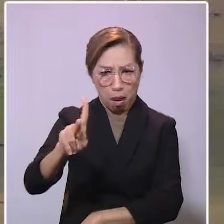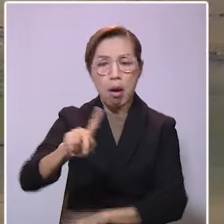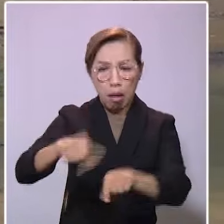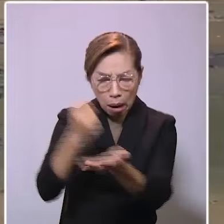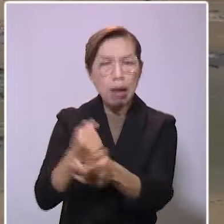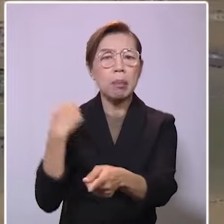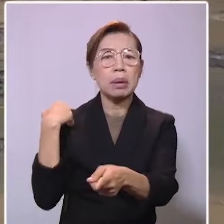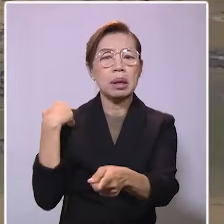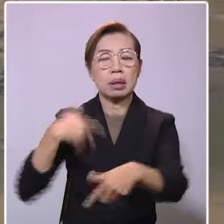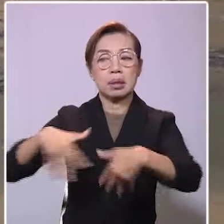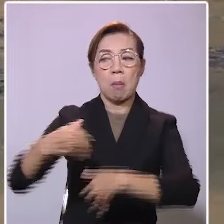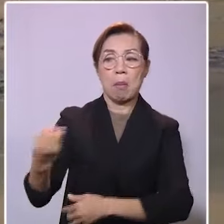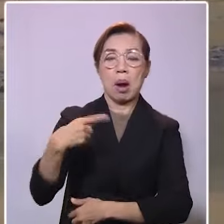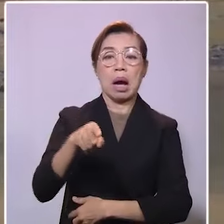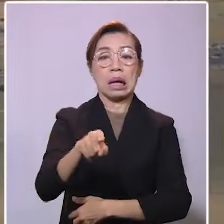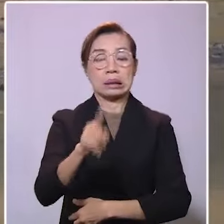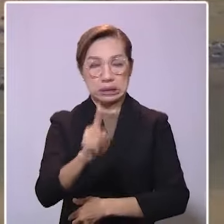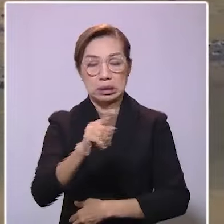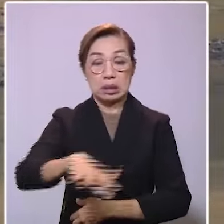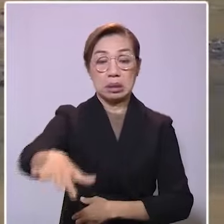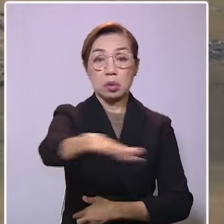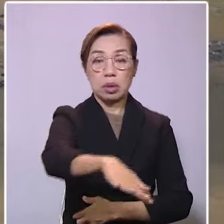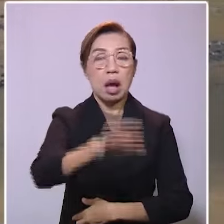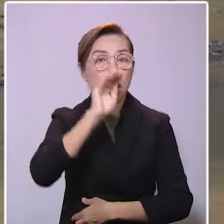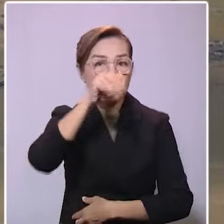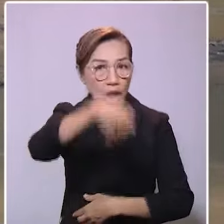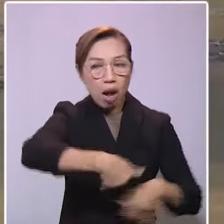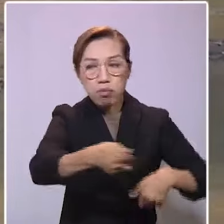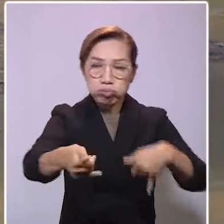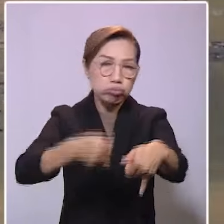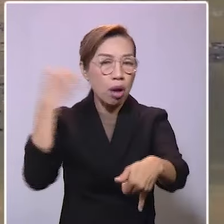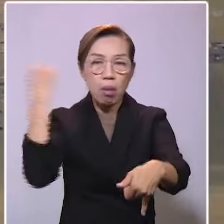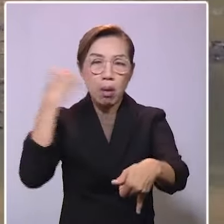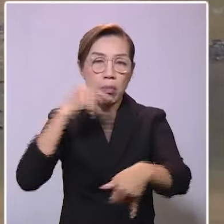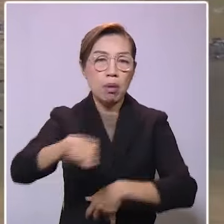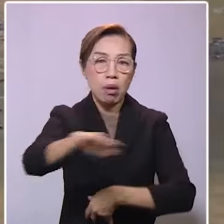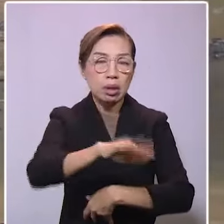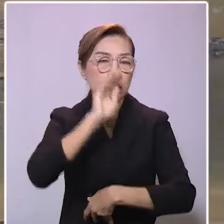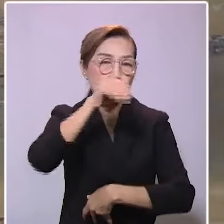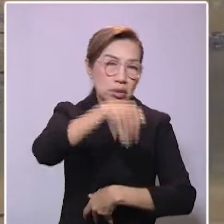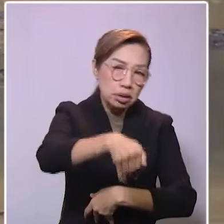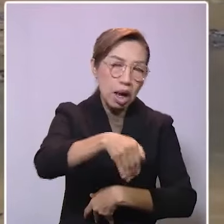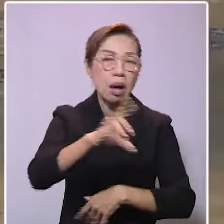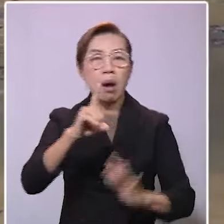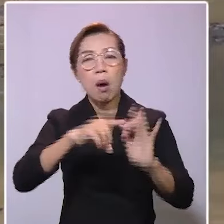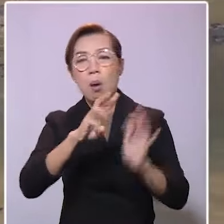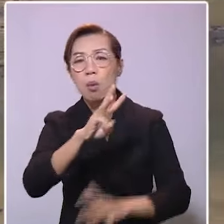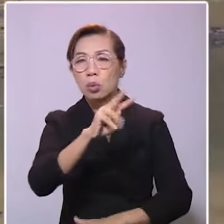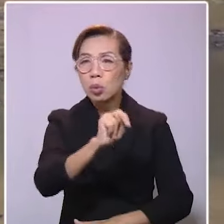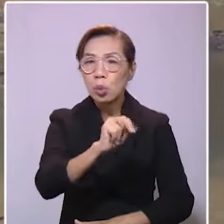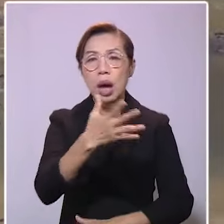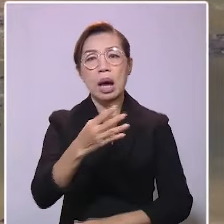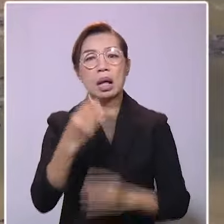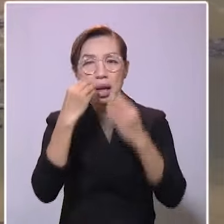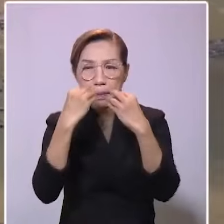บ้านบอกว่าจุดนี้เป็นที่อยู่ของช้างป่าซึ่งจะออกมาให้เห็นเป็นประจำเลยทั้งพลายด้วนพลายขุนศึกพลายเบี่ยง